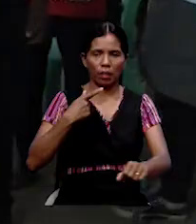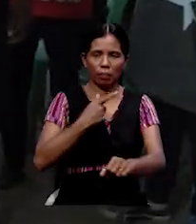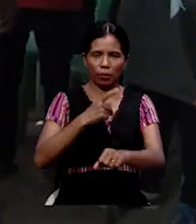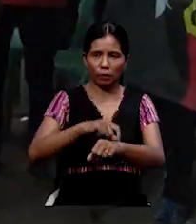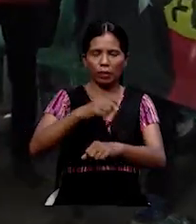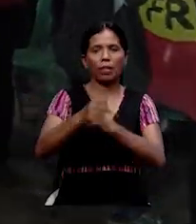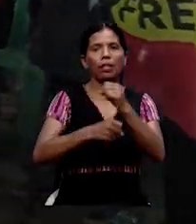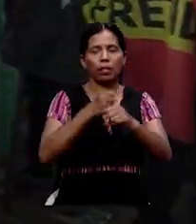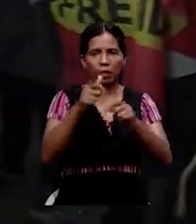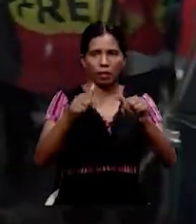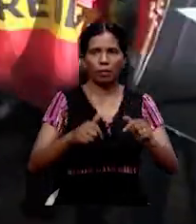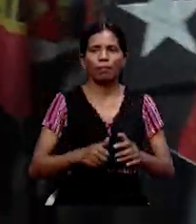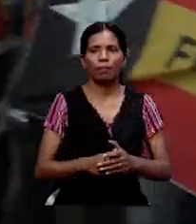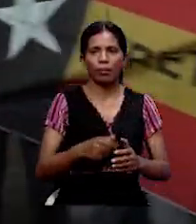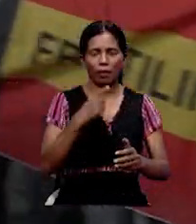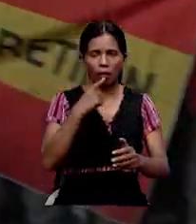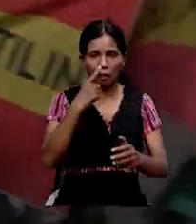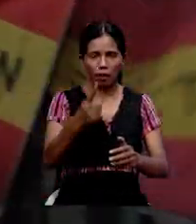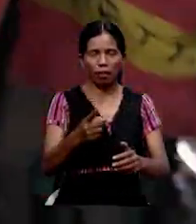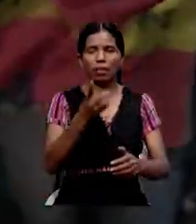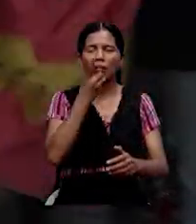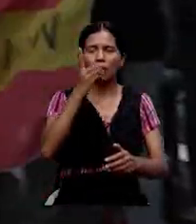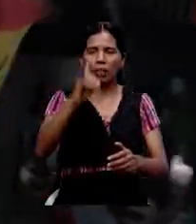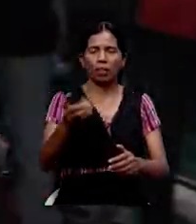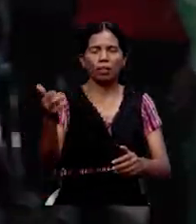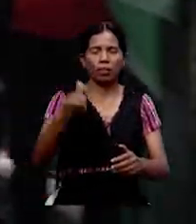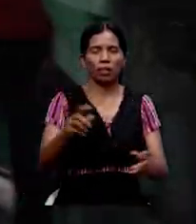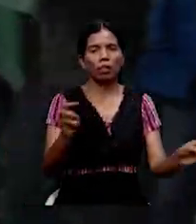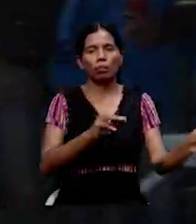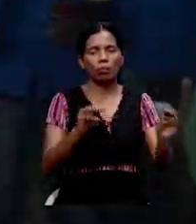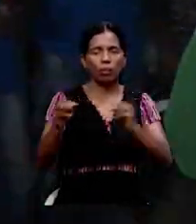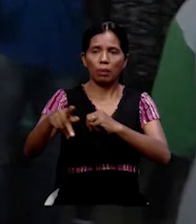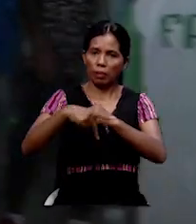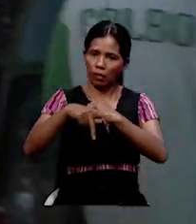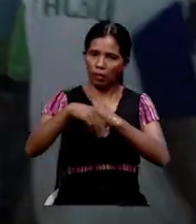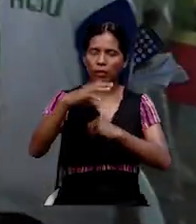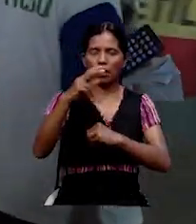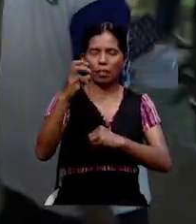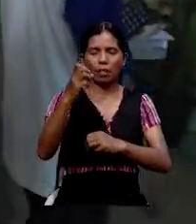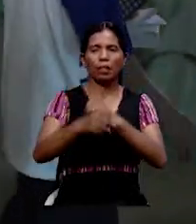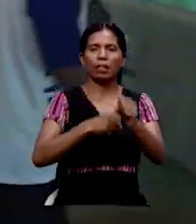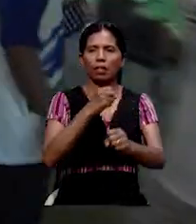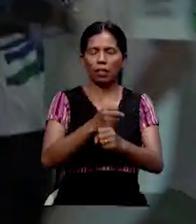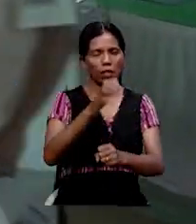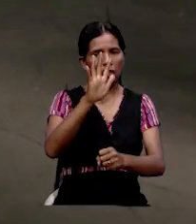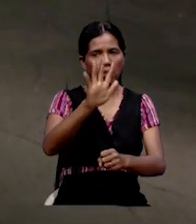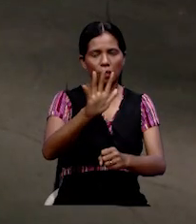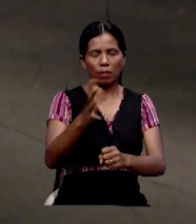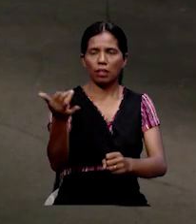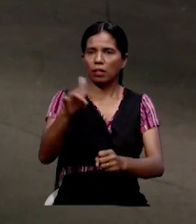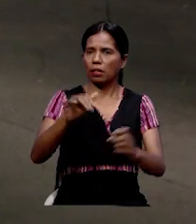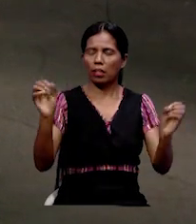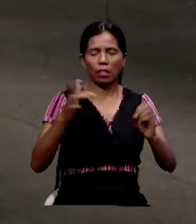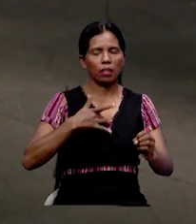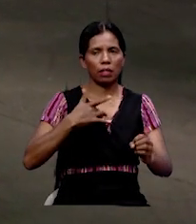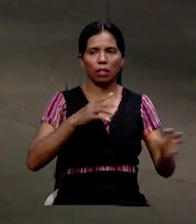nem. Militante afiliante Sirene declara sira afiliaba Partido CNRT tamba durante tienen lima nilaran sira la